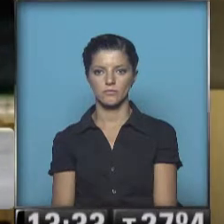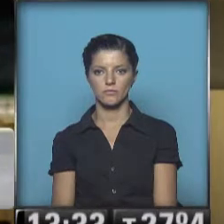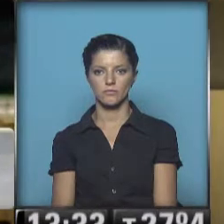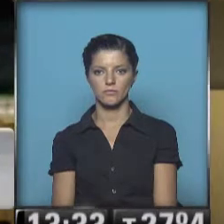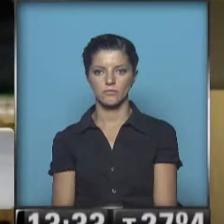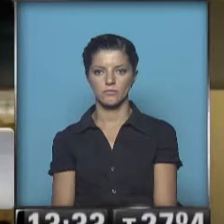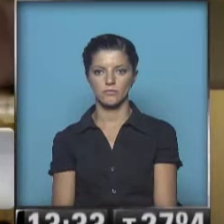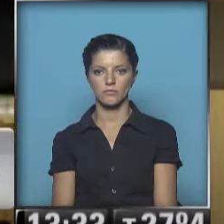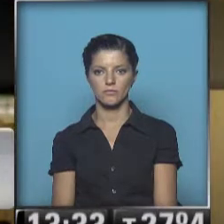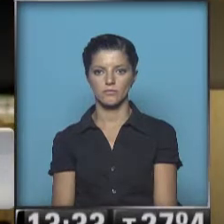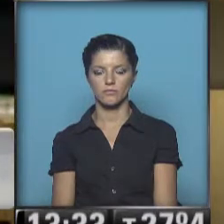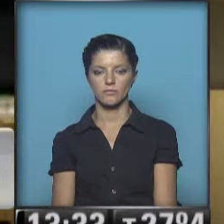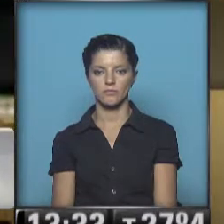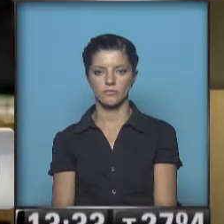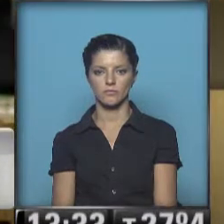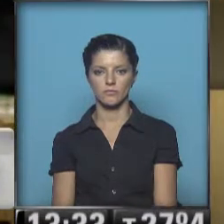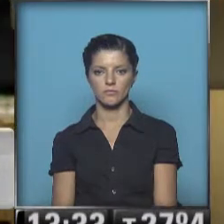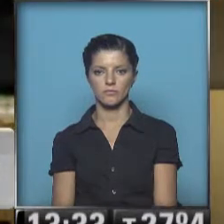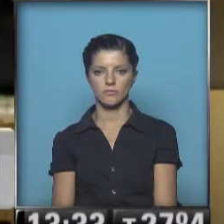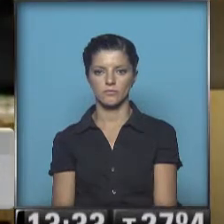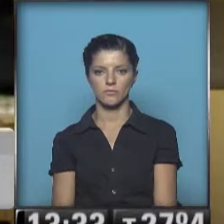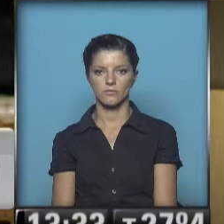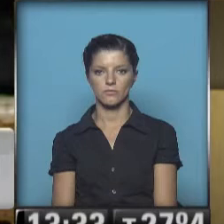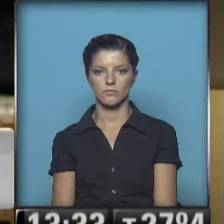bugün olduğu gibi hezeyan çıkar.